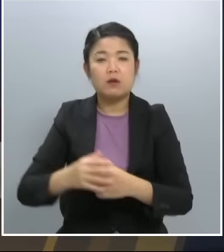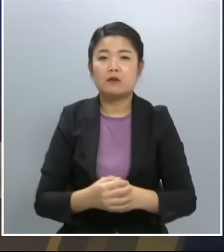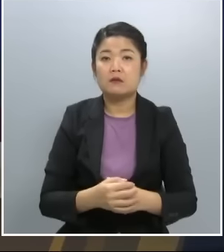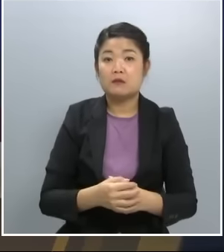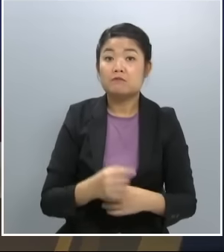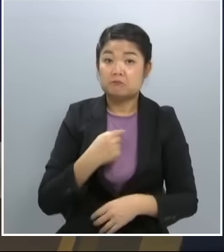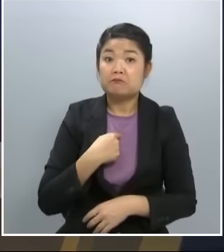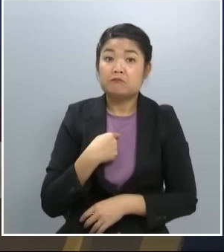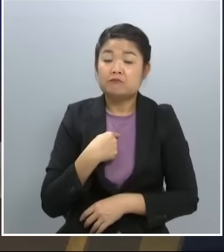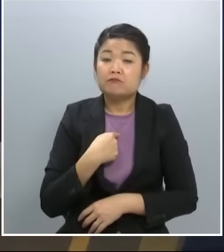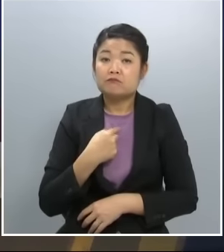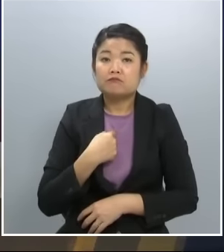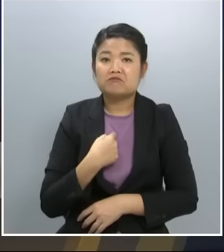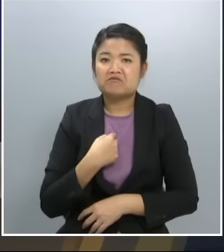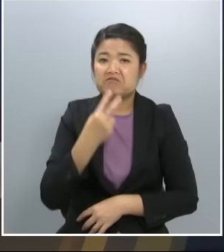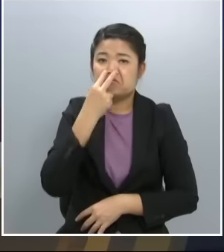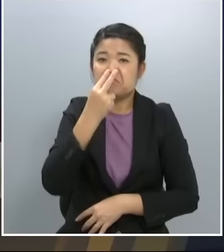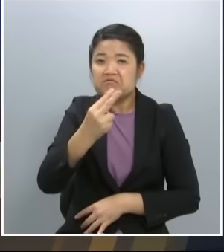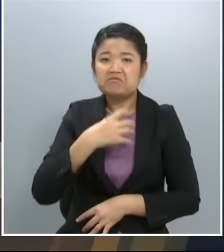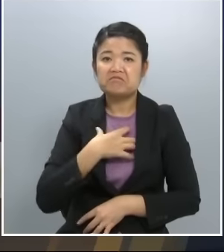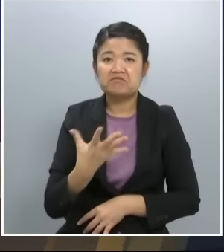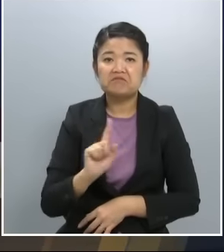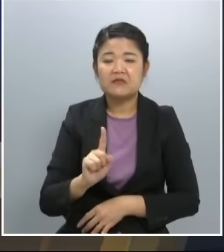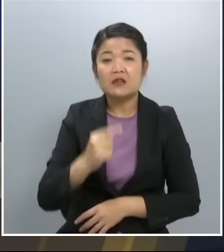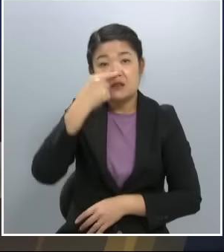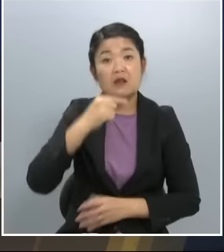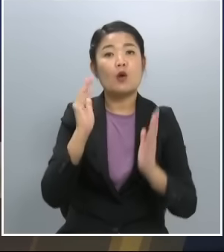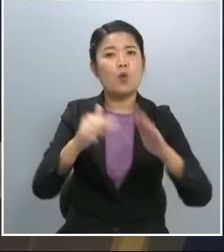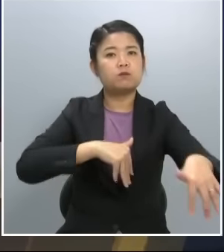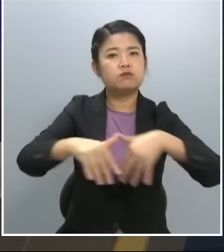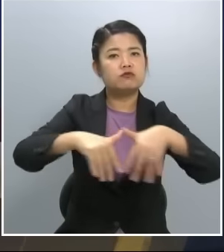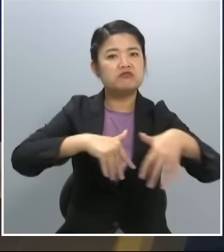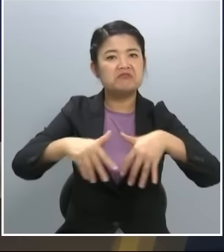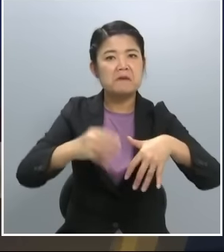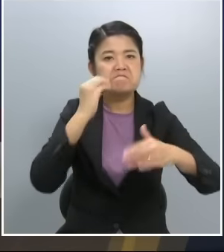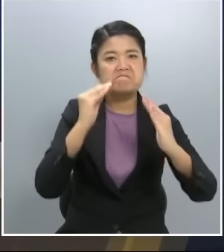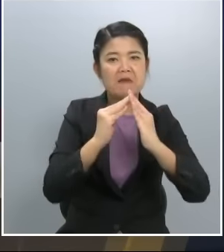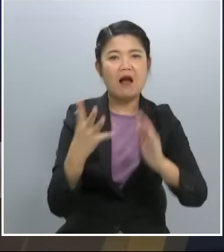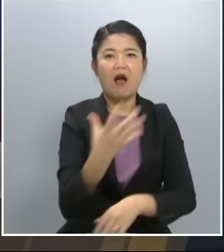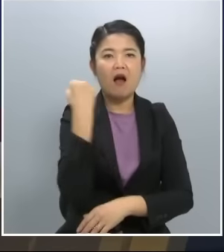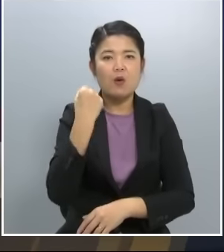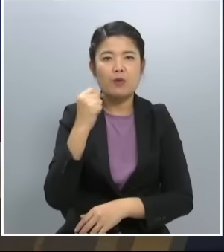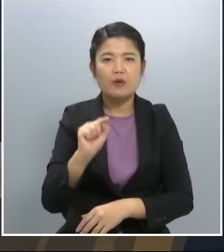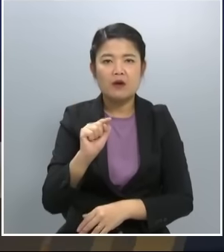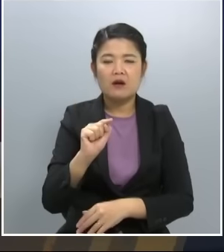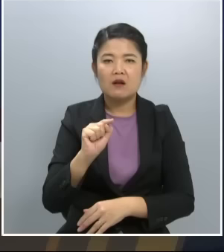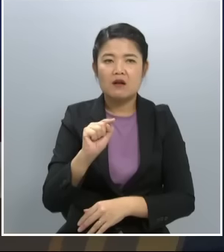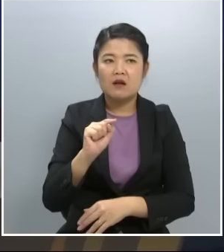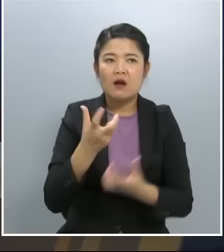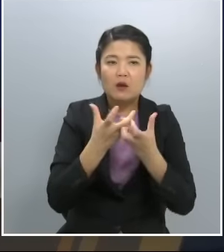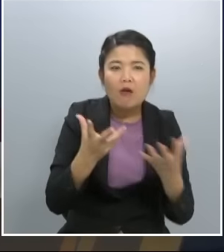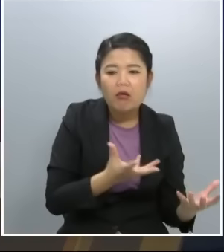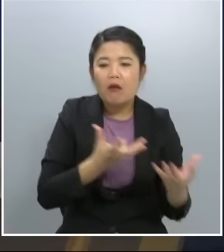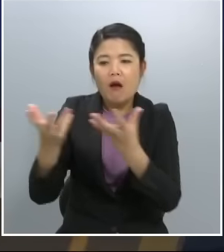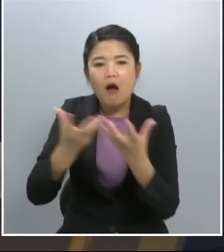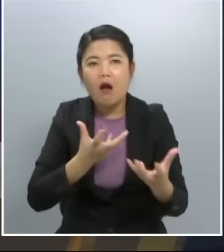ผมไม่อยากเห็นคนไทยถูกยึดบ้านต้องขนของออกจากบ้านที่เป็นสุ